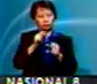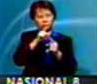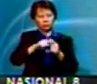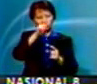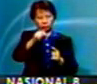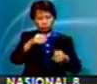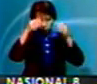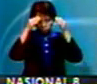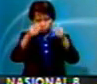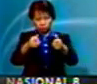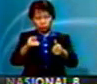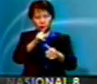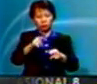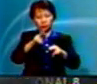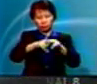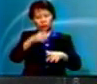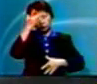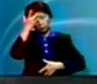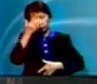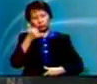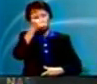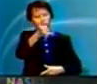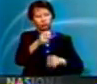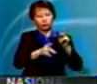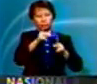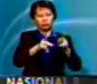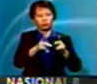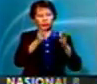mengambil perhatian, soal penduduk yang sakit dan menziarahi pengundi.